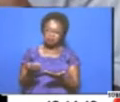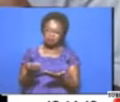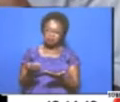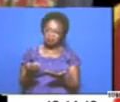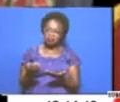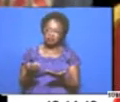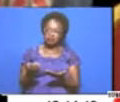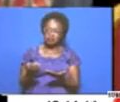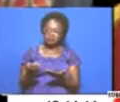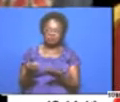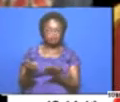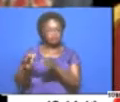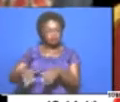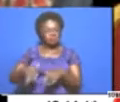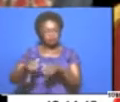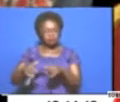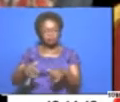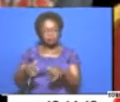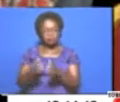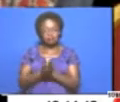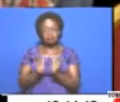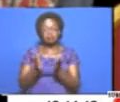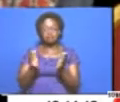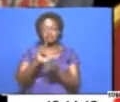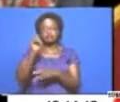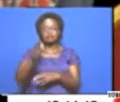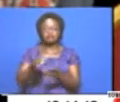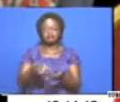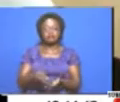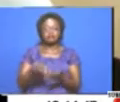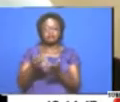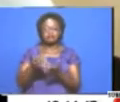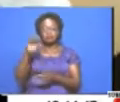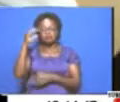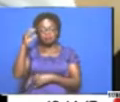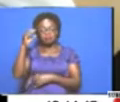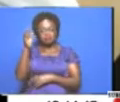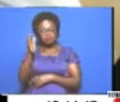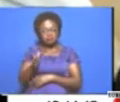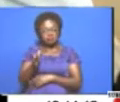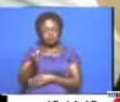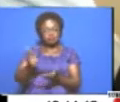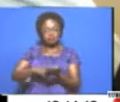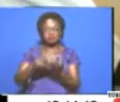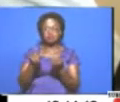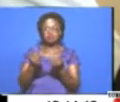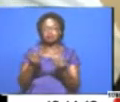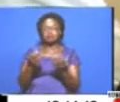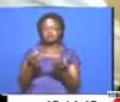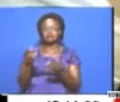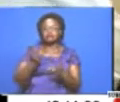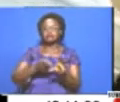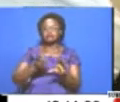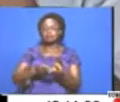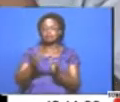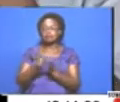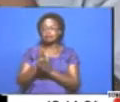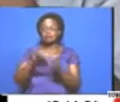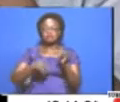ya kilimo. Nzai aliwahimiza Wakenya, hasa wakazi wa Pwani, kujisajili kwa wingi ili kushiriki kwenye uchaguzi mkuu wa mwezi